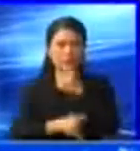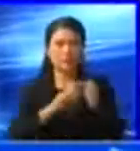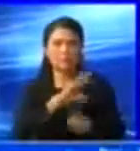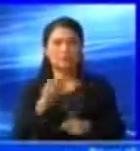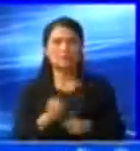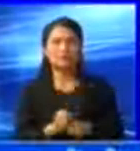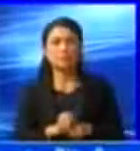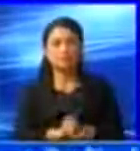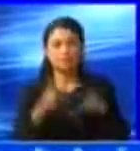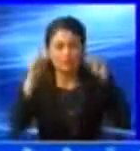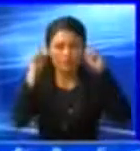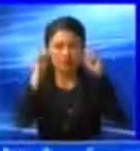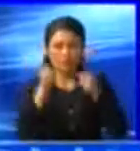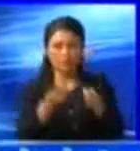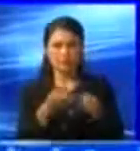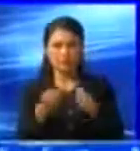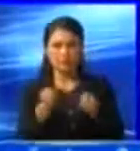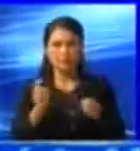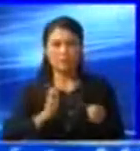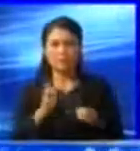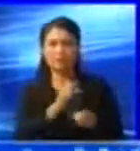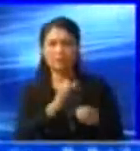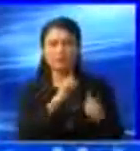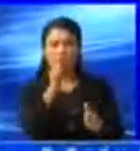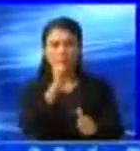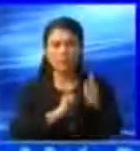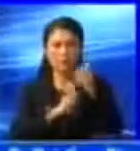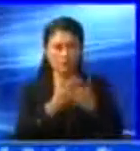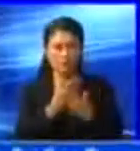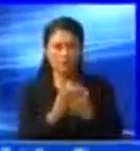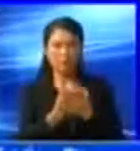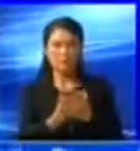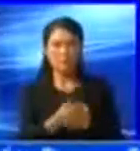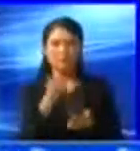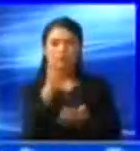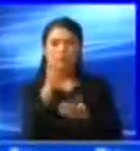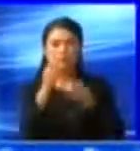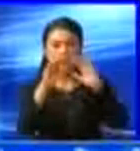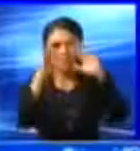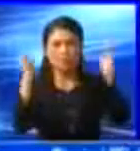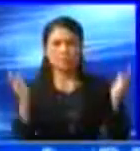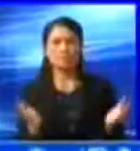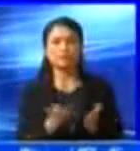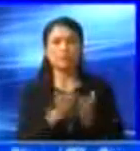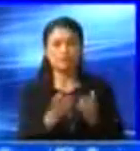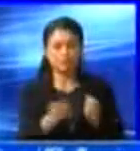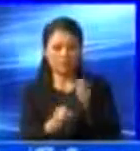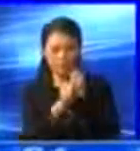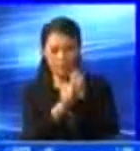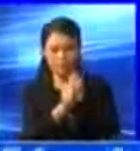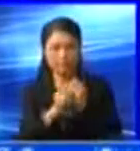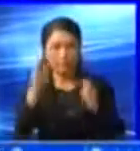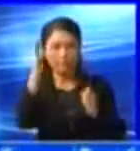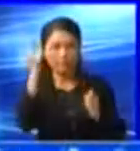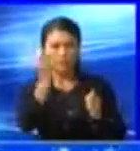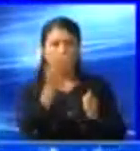ក្នុងឱកាសនោះឯកឧត្តមឧបនាយករដ្ឋមន្ត្រីយ៉ឹមឆាលីបានសម្ដែងនៅអំណរគុណដល់អង្គការស្បៀងអាហារពិភពលោកដែលបានជួយគាំទ្រគ្រប់រូបភាពដ